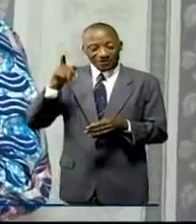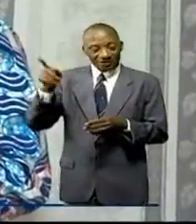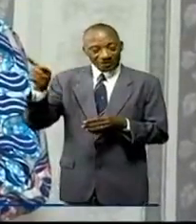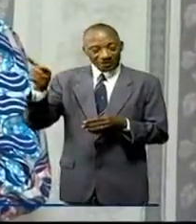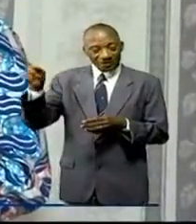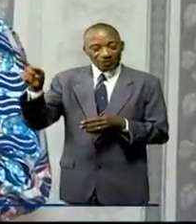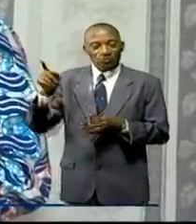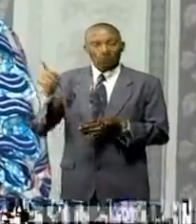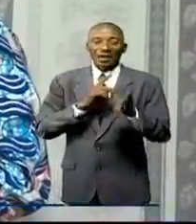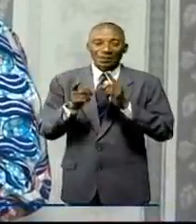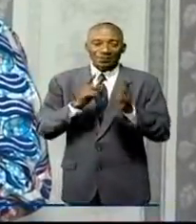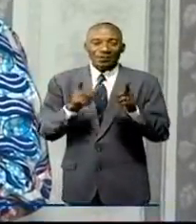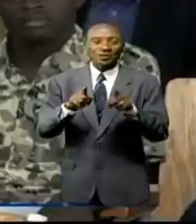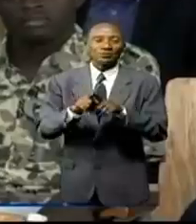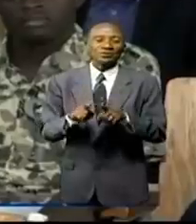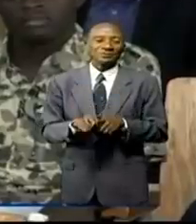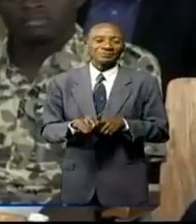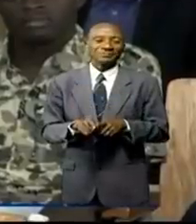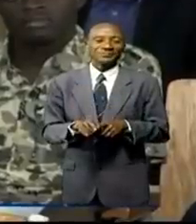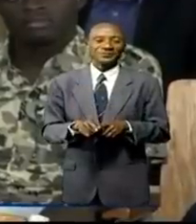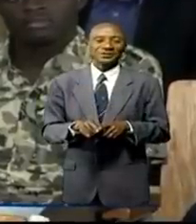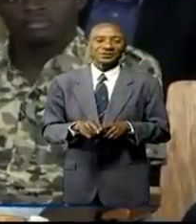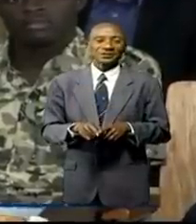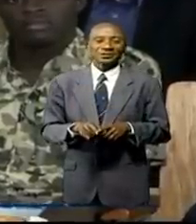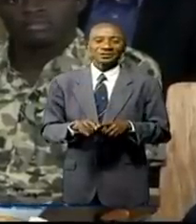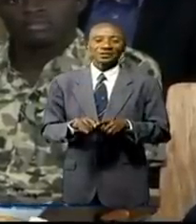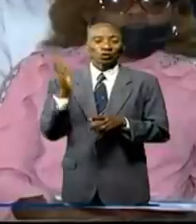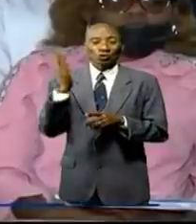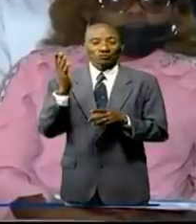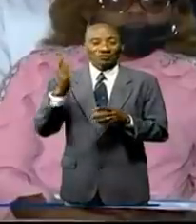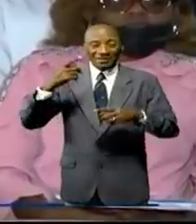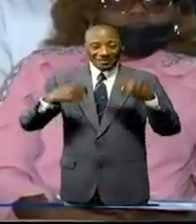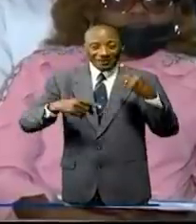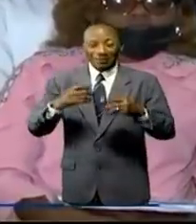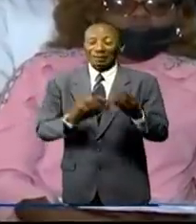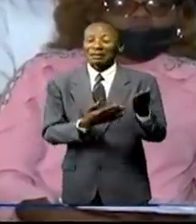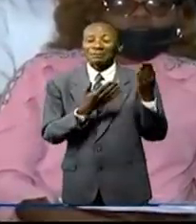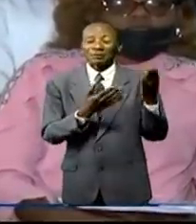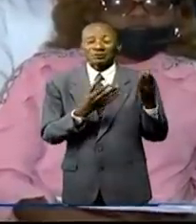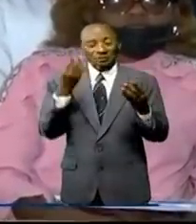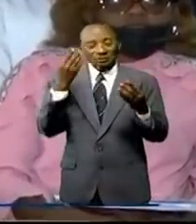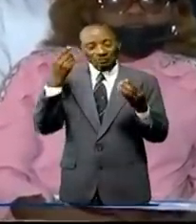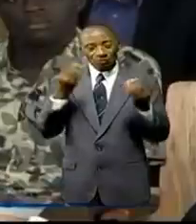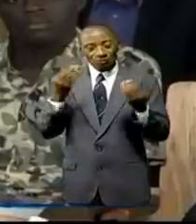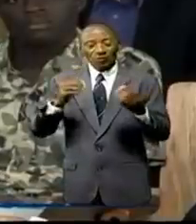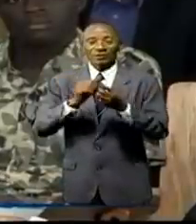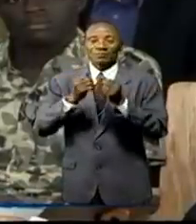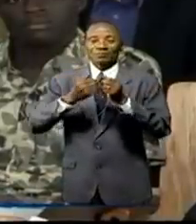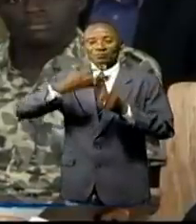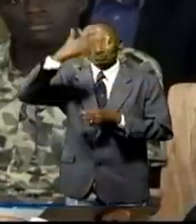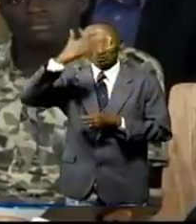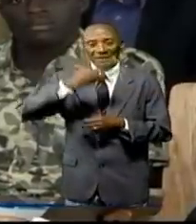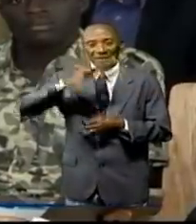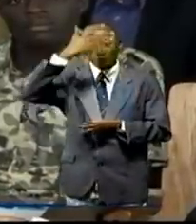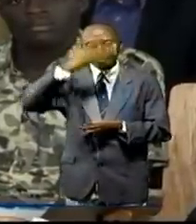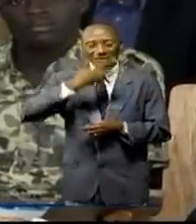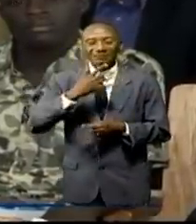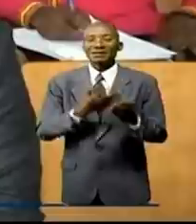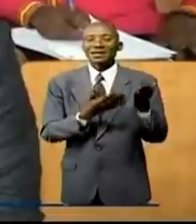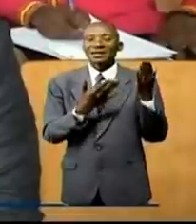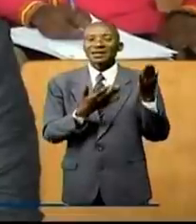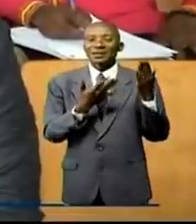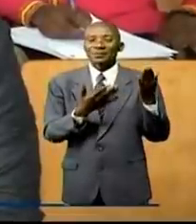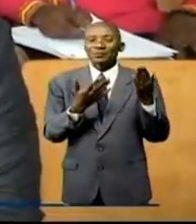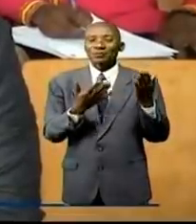pour lui. Conférence débat est très capitale car la transparence est également la valeur fondamentale pour